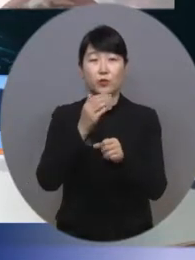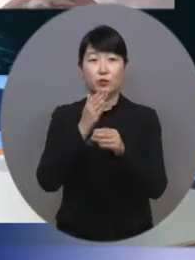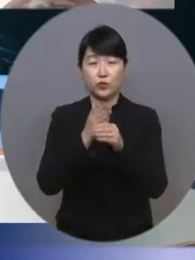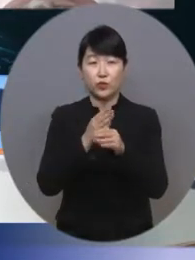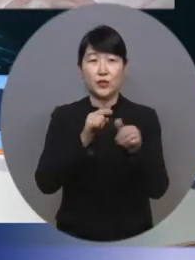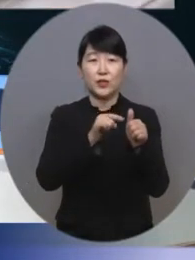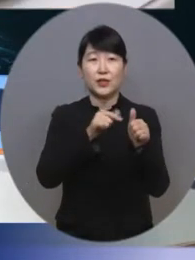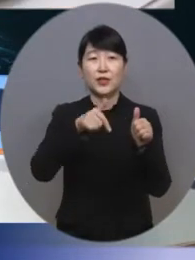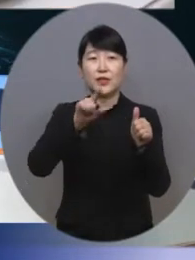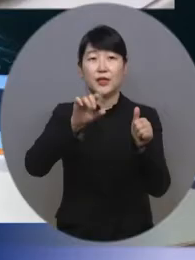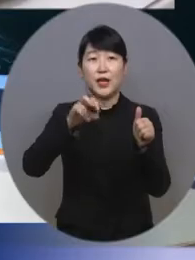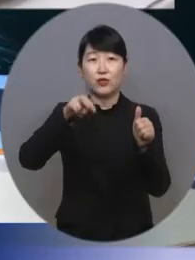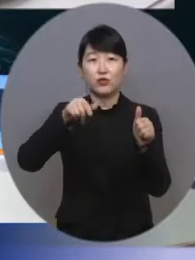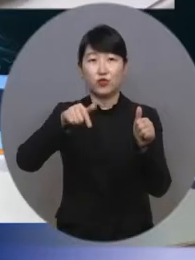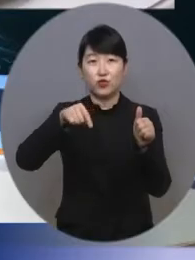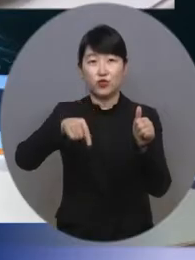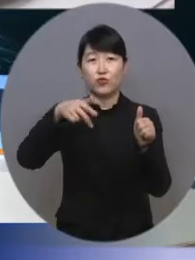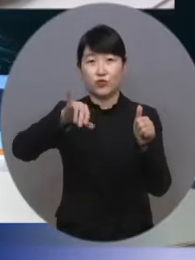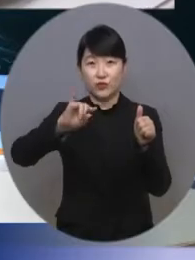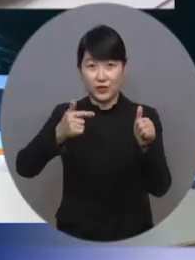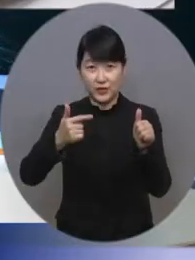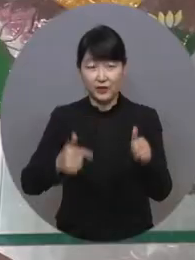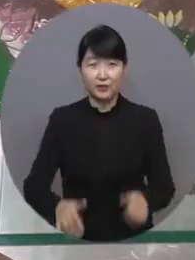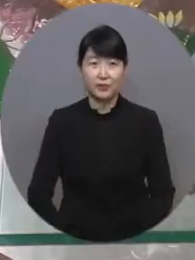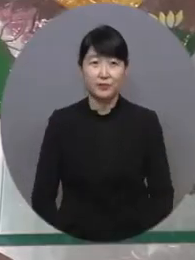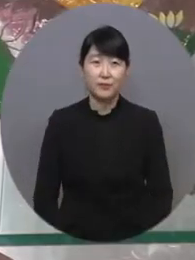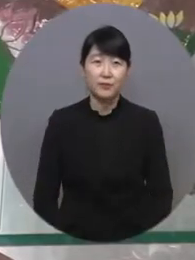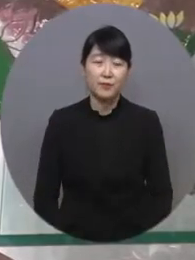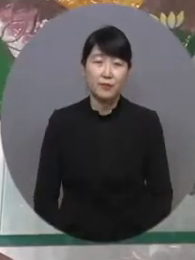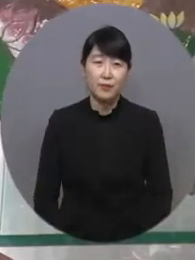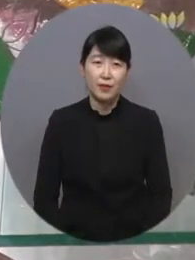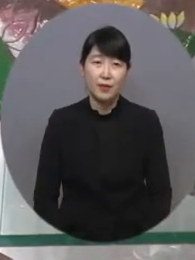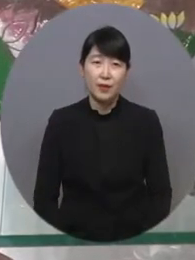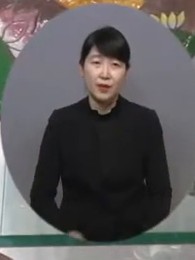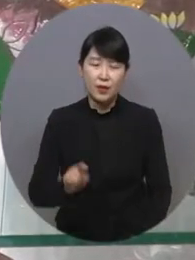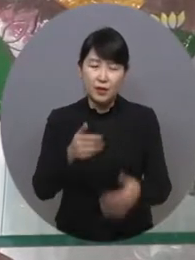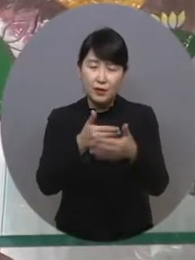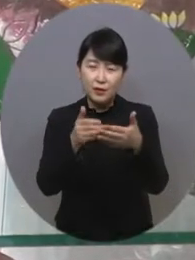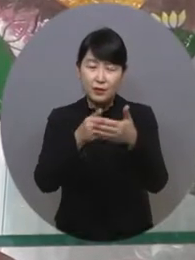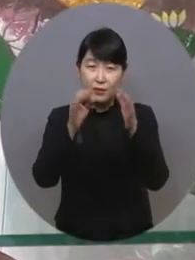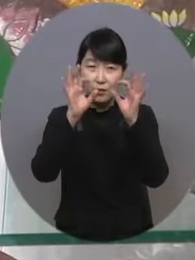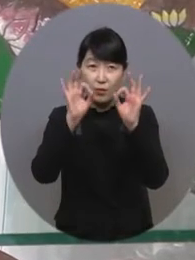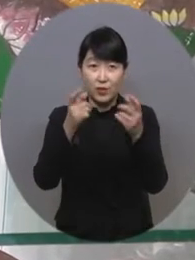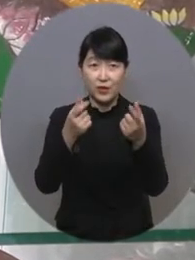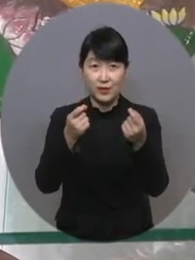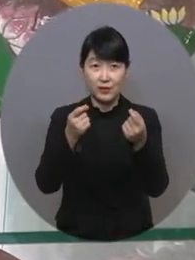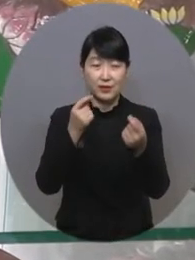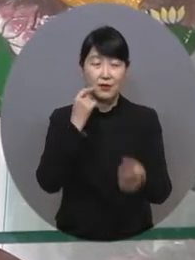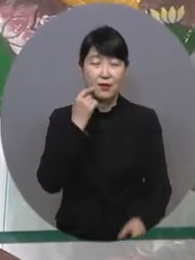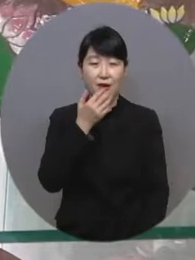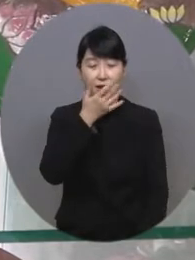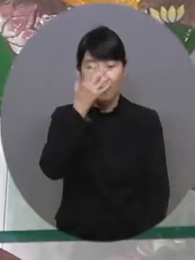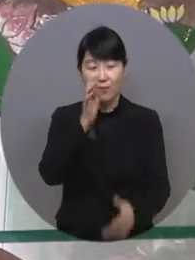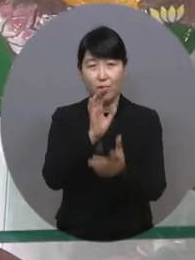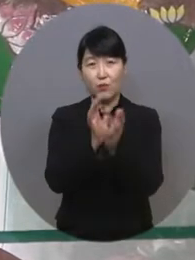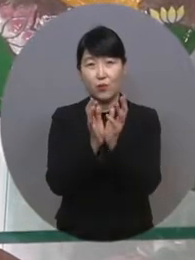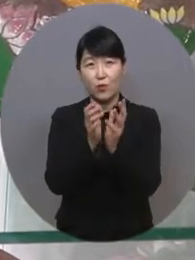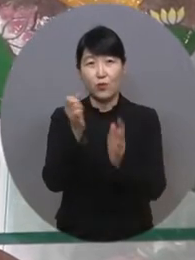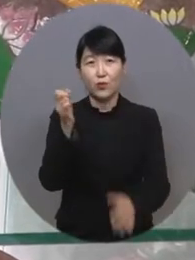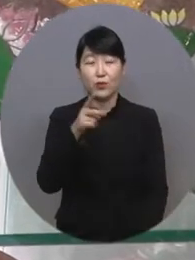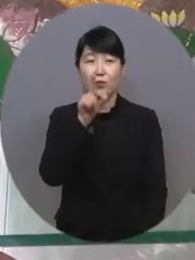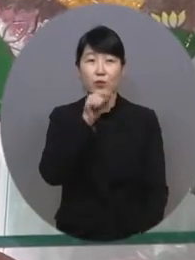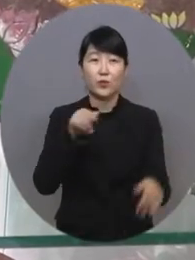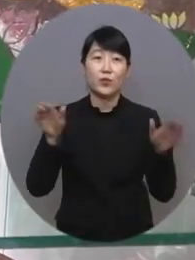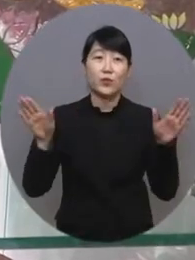이소연 기자가 만나봤습니다 한 폭의 유화를 보는 듯 아름다운 꽃잎과 새해